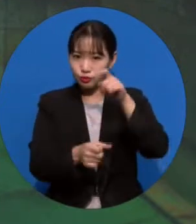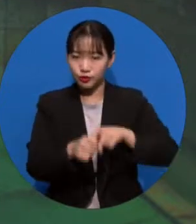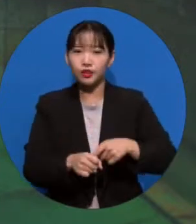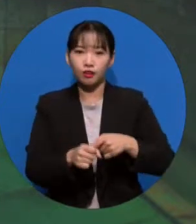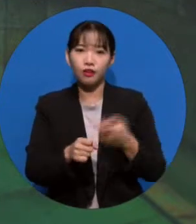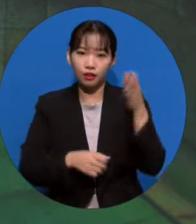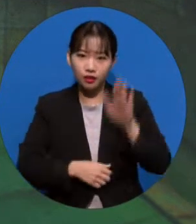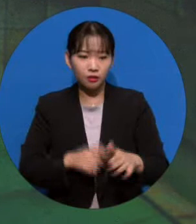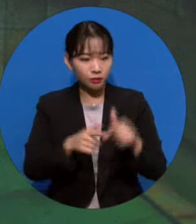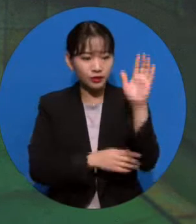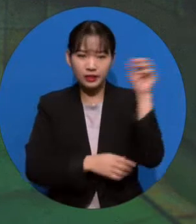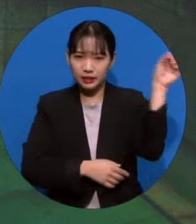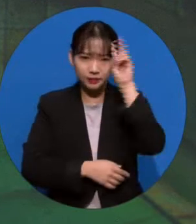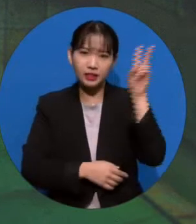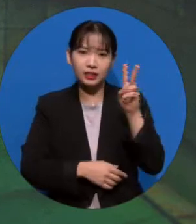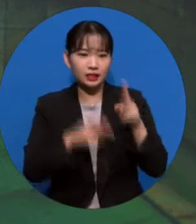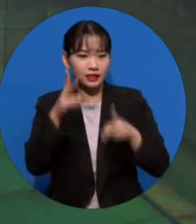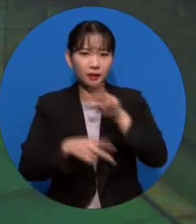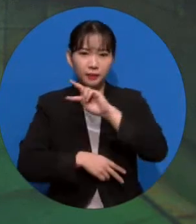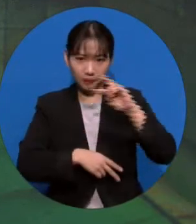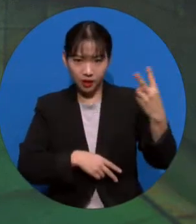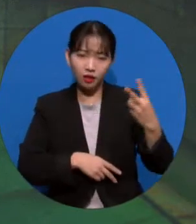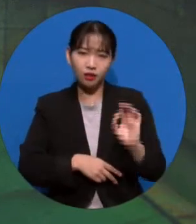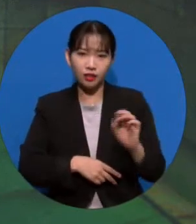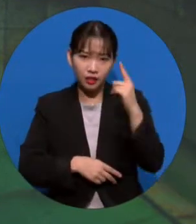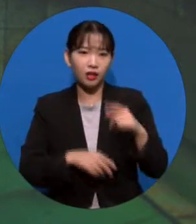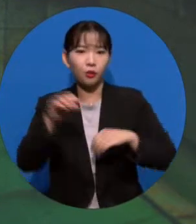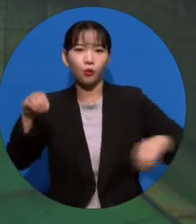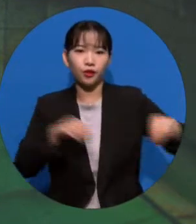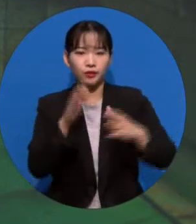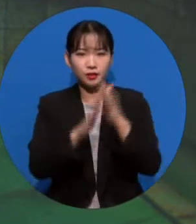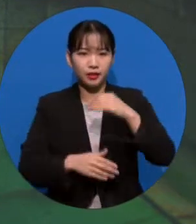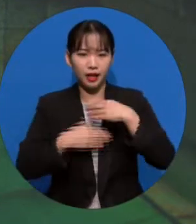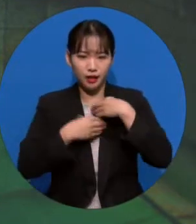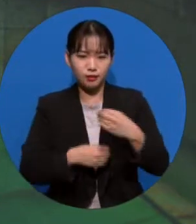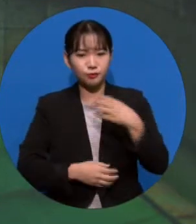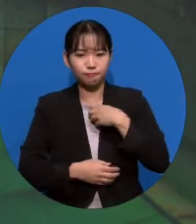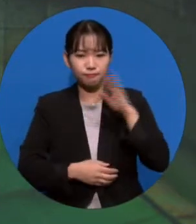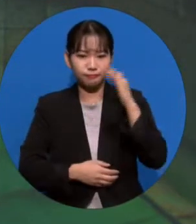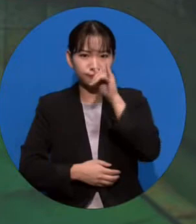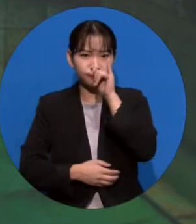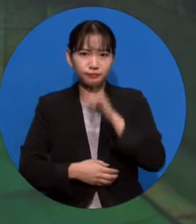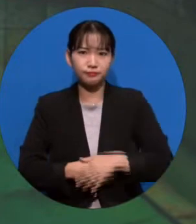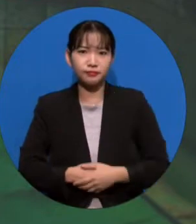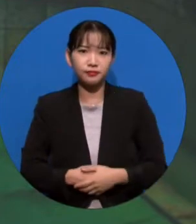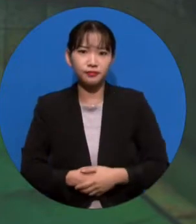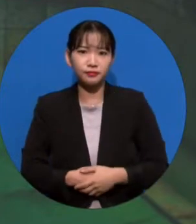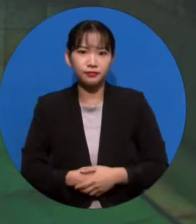벌였는데 목포시의 갑작스런 사업 변경으로 오히려 시민들의 안전을 위협하고 있습니다. 김한수